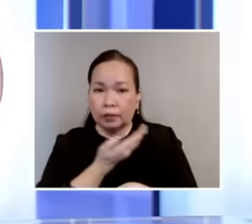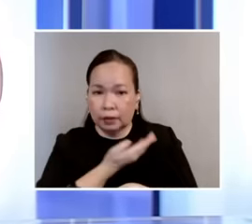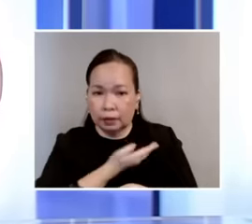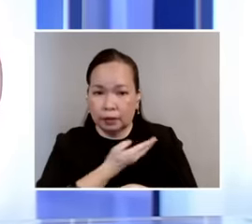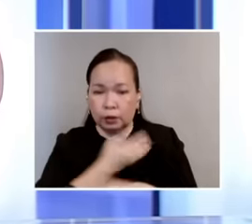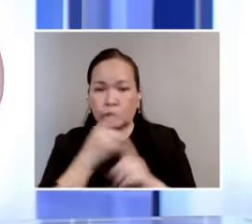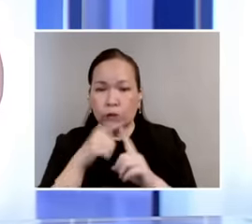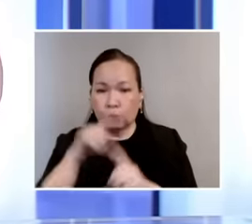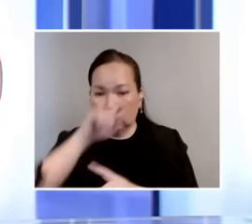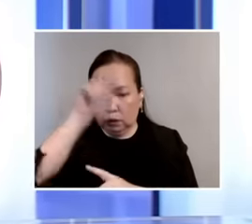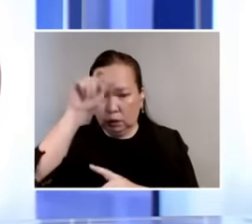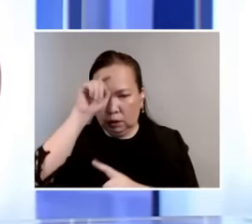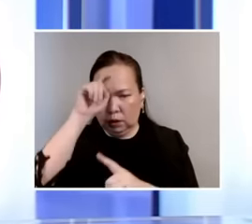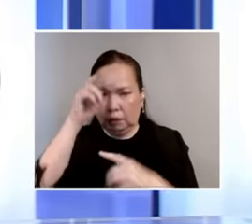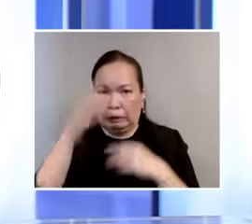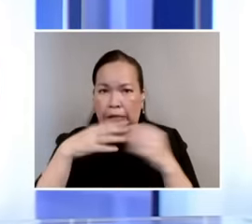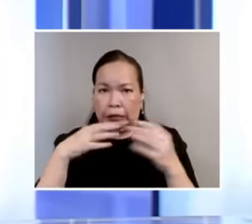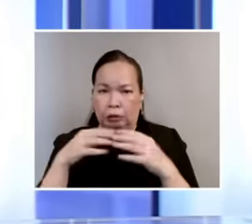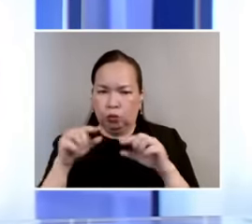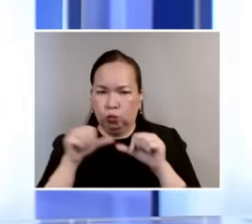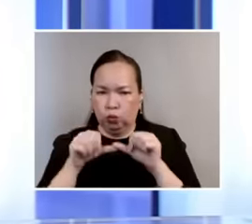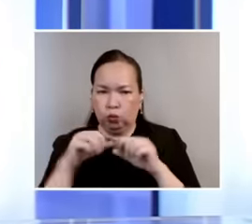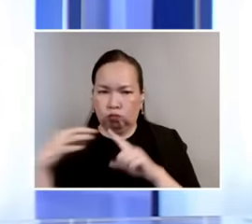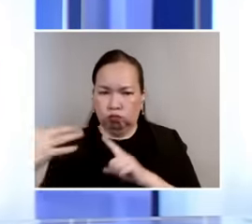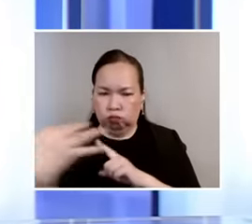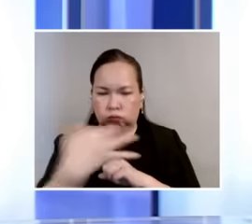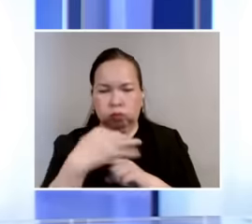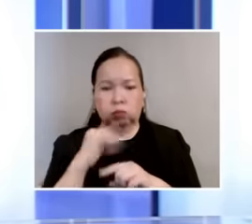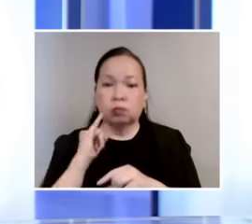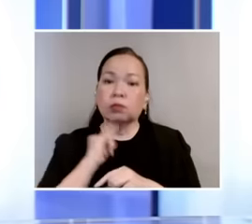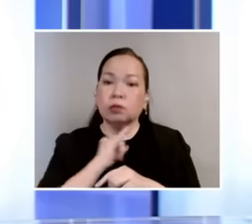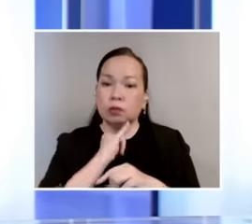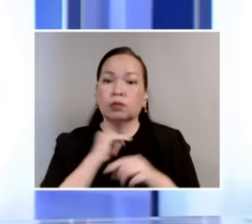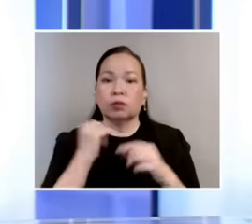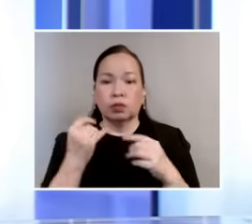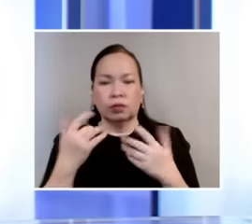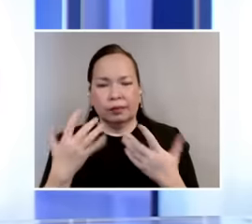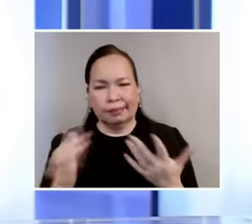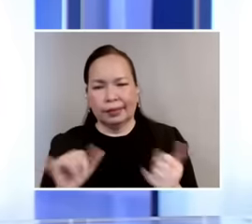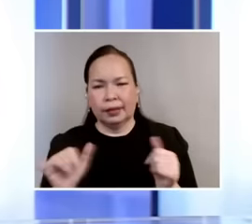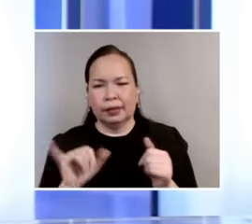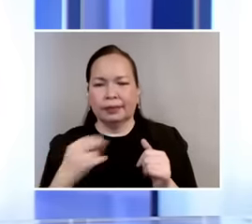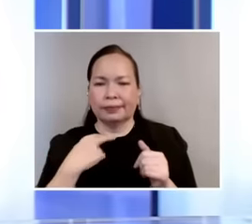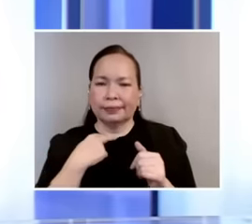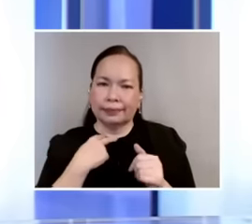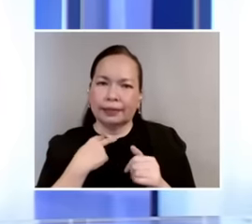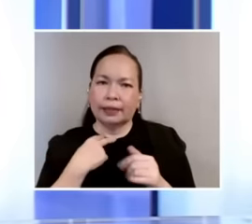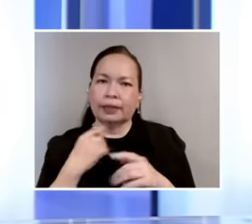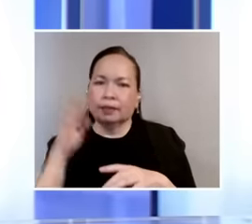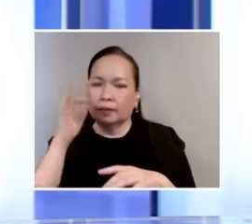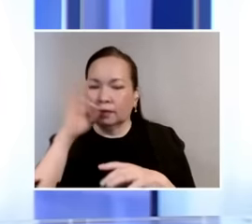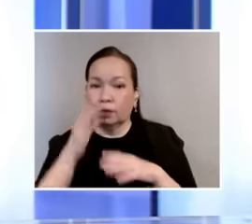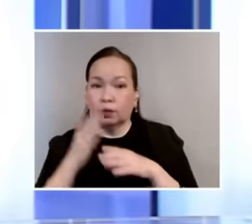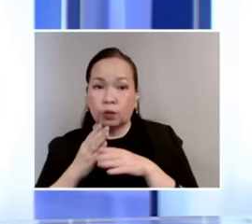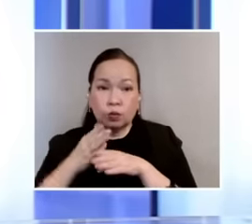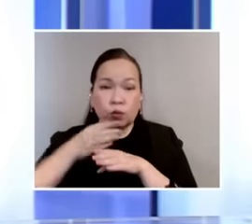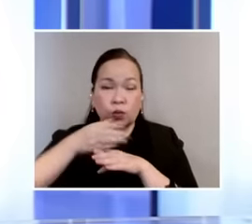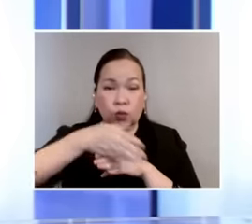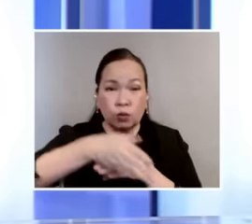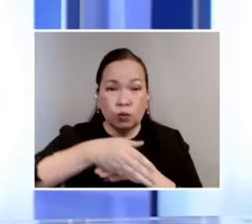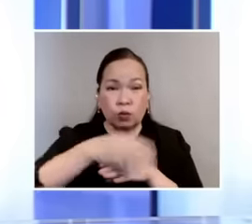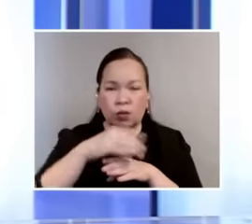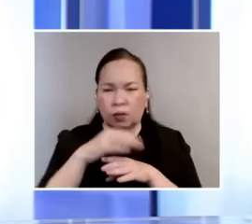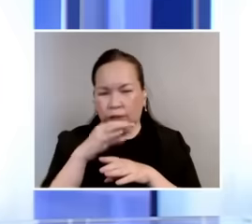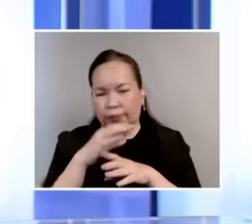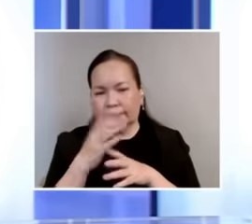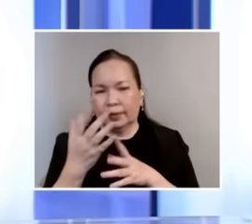ng Israel. Kaya naman naudlot rin ang pagtawid sa border ng mga Pinoy sa Gaza, kabilang ang dalawang